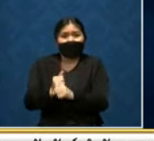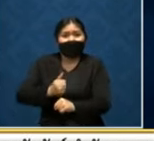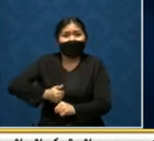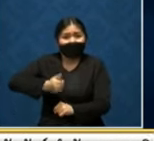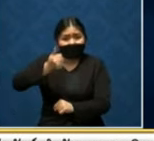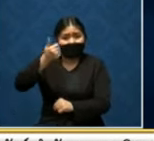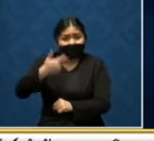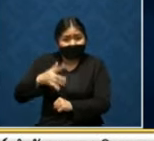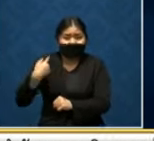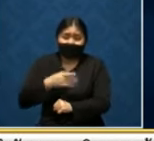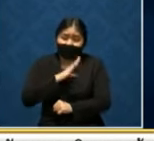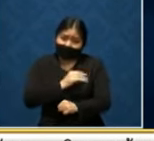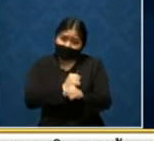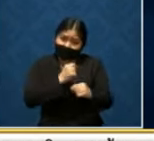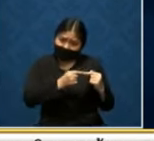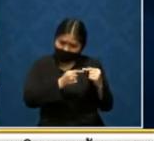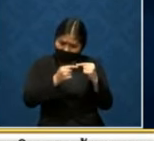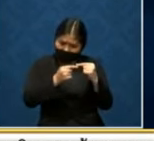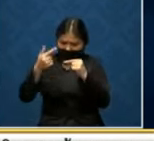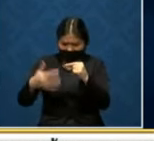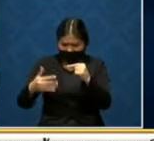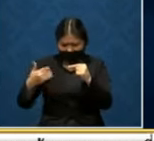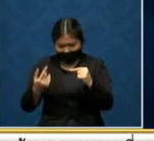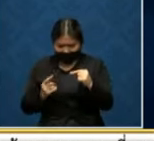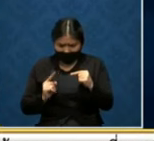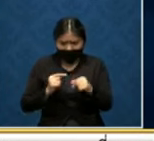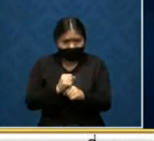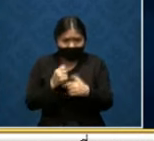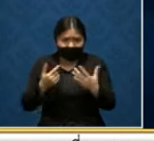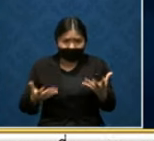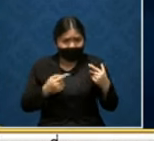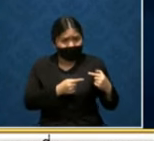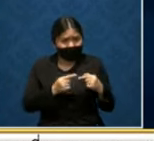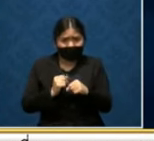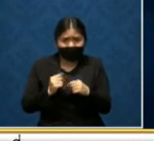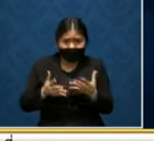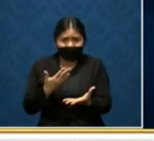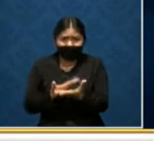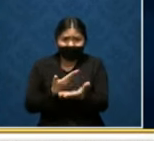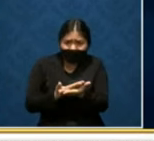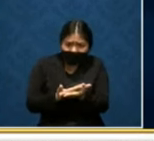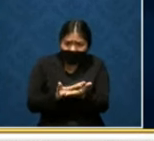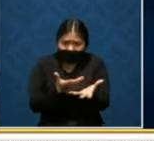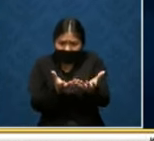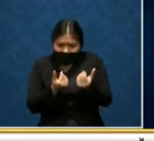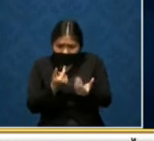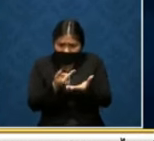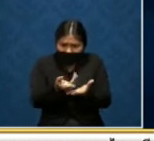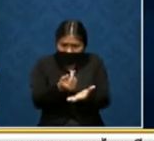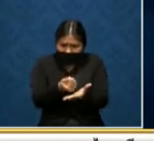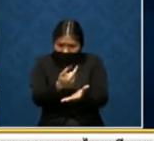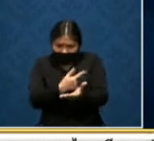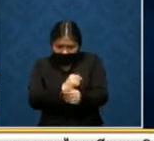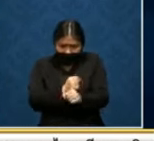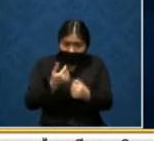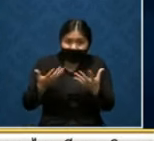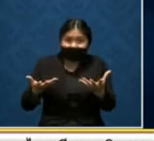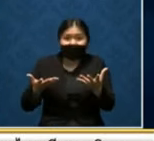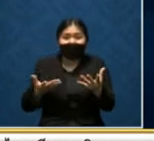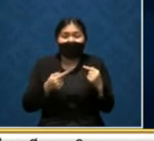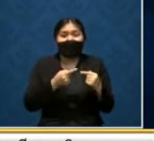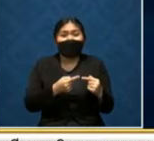ไปดำเนินการต่อแล้วเนี่ยจะต้องทำยังไงต่อบ้างจะต้องเรียกเก็บรับผลประโยชน์อย่างไรหน้าต่อไปครับส.ส